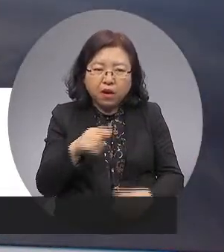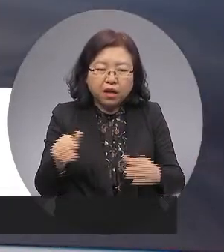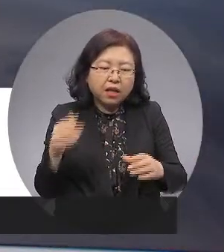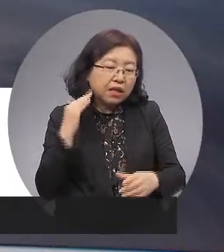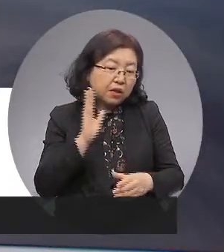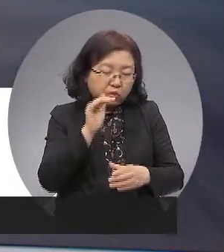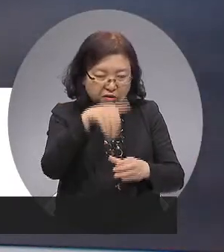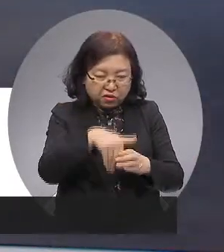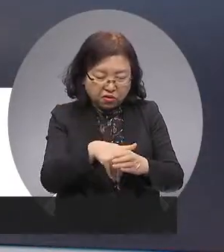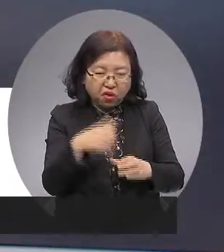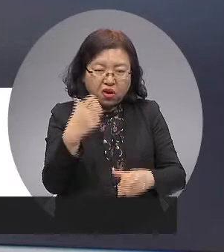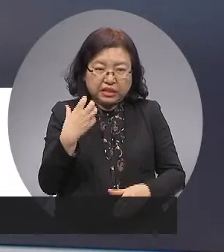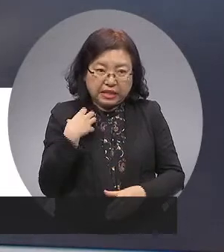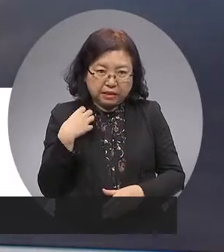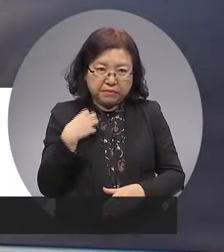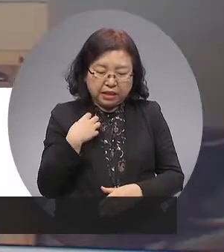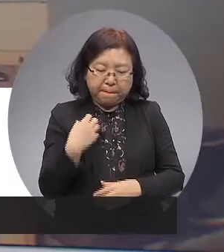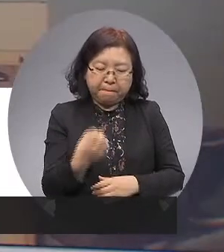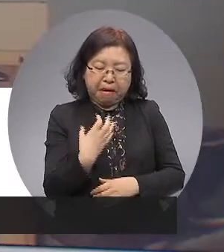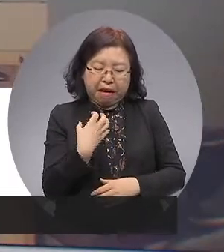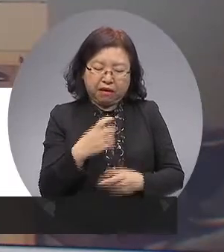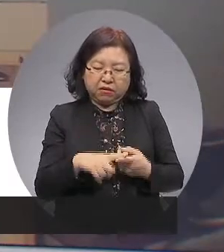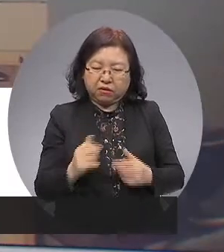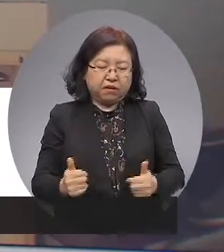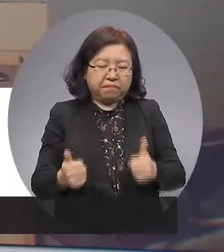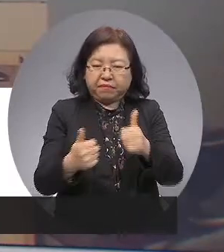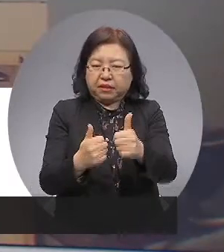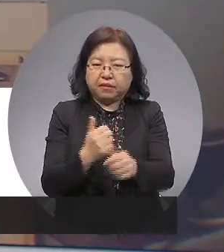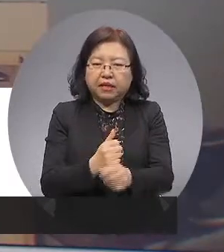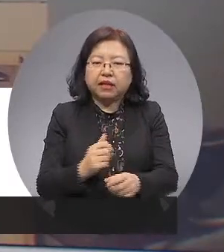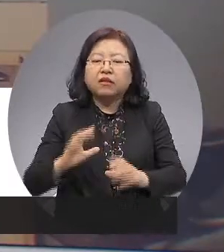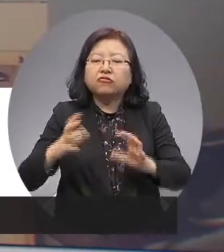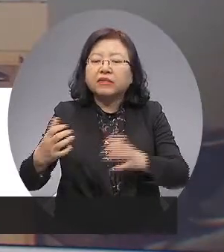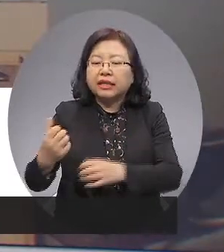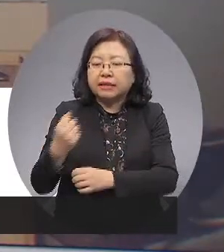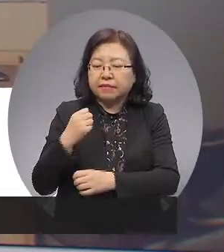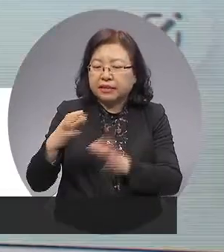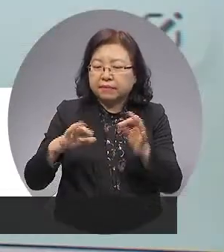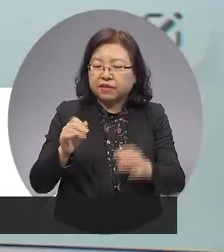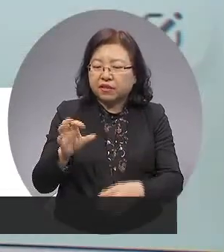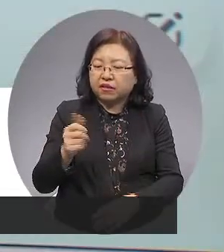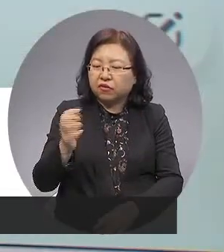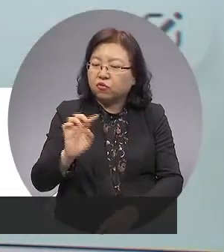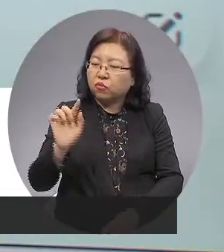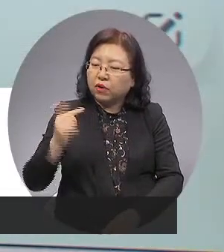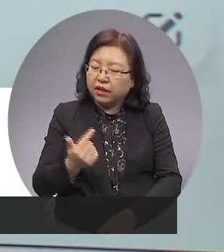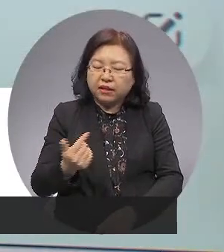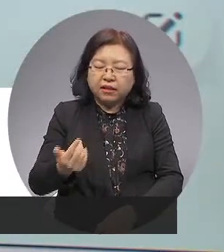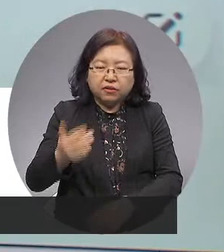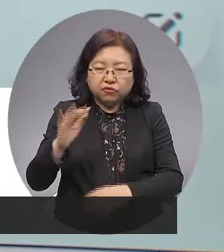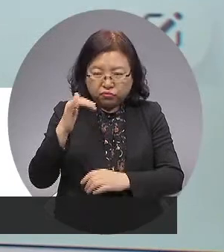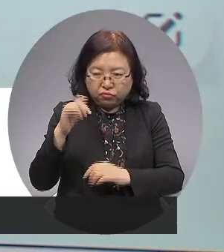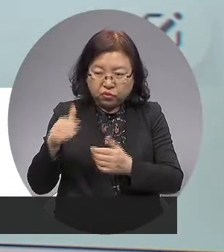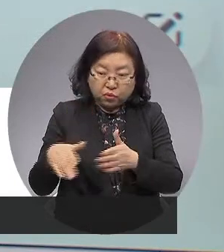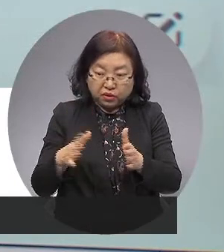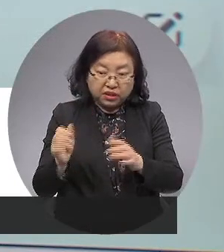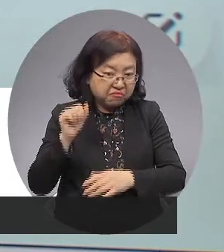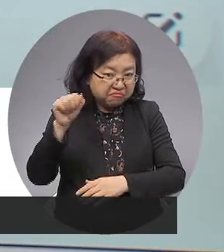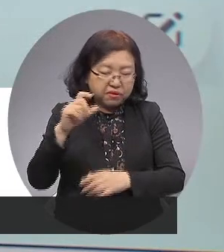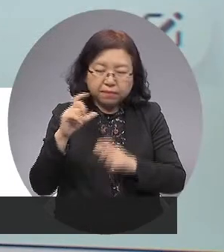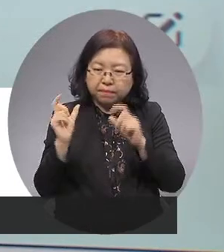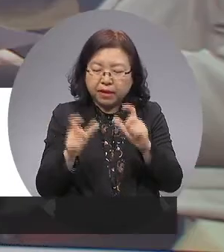책임론에 정면으로 맞섰습니다. 국민의힘에서는 김영환 전 의원이 충북도지사 출마를